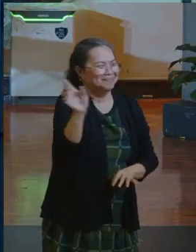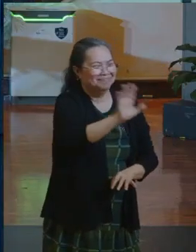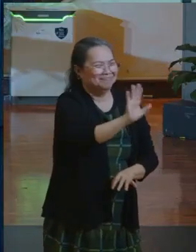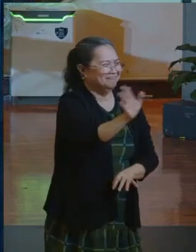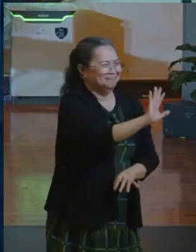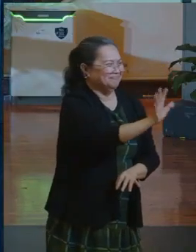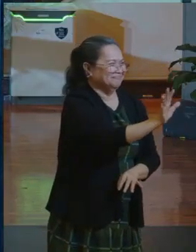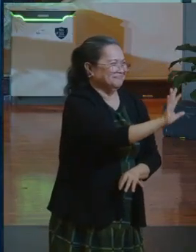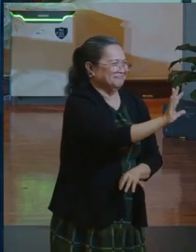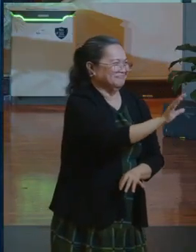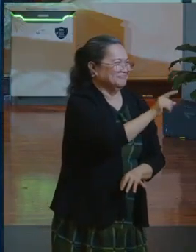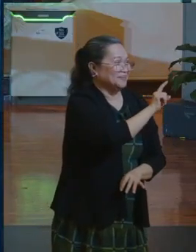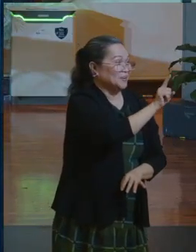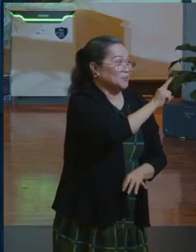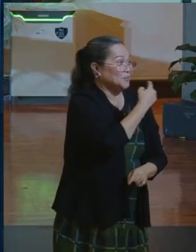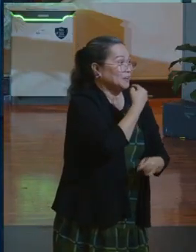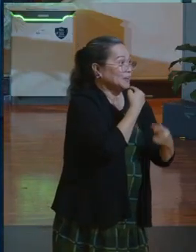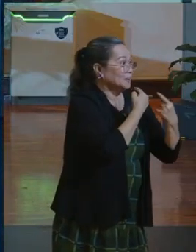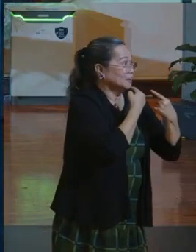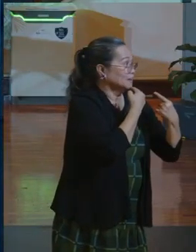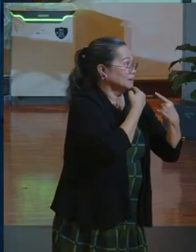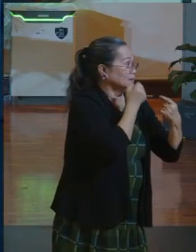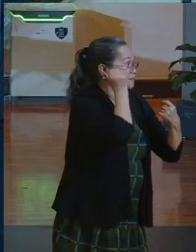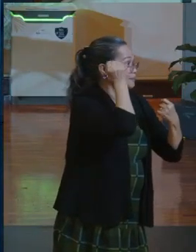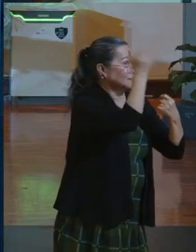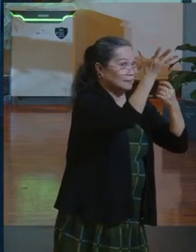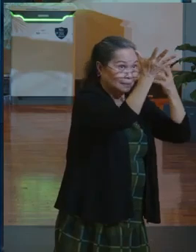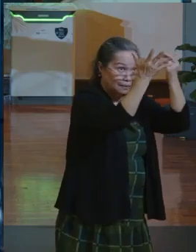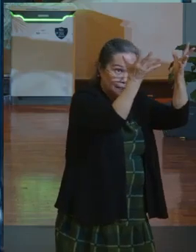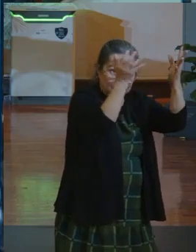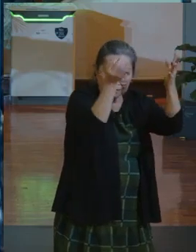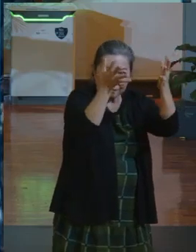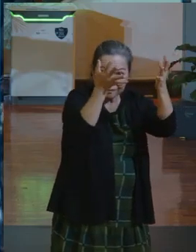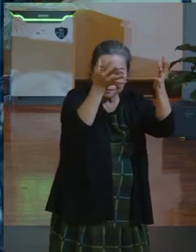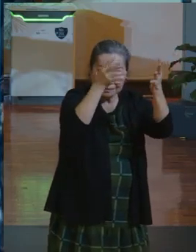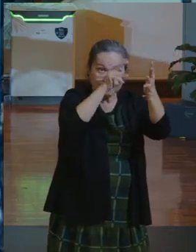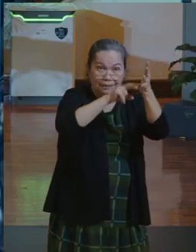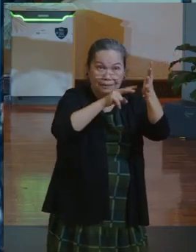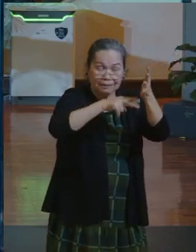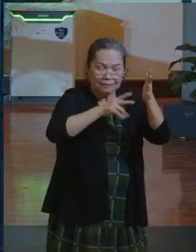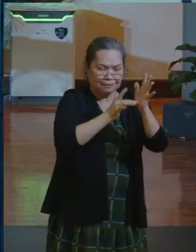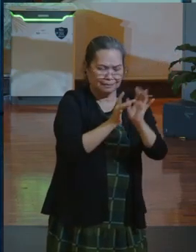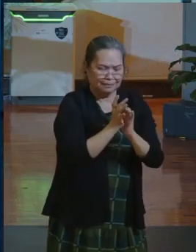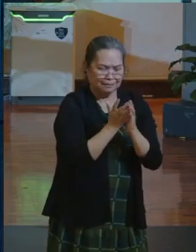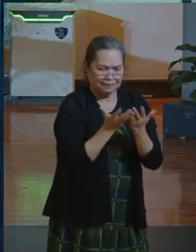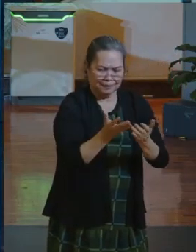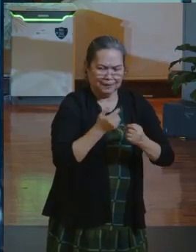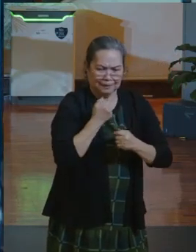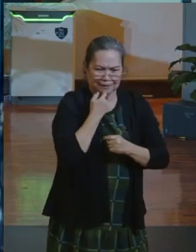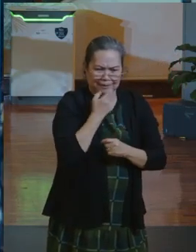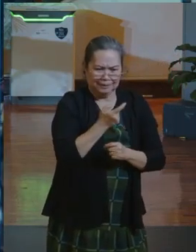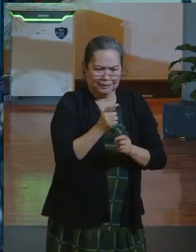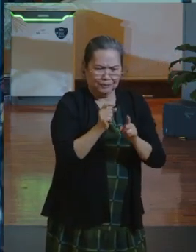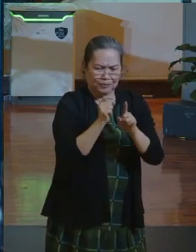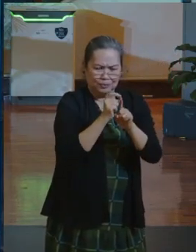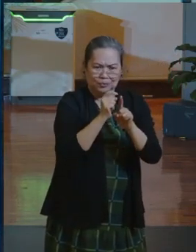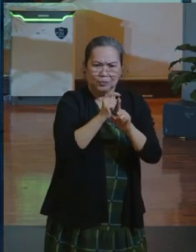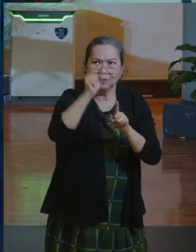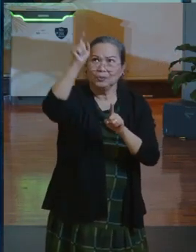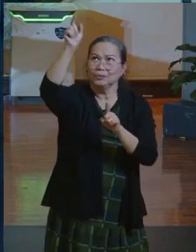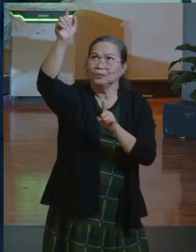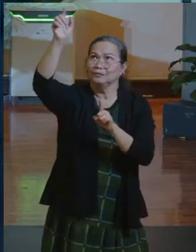ang namumutawi sa aking mga labi, binapasa ko sa kanyang Biblia, ay salita mismo ng panal